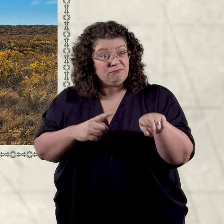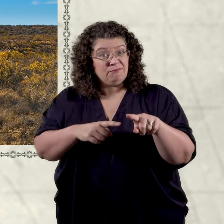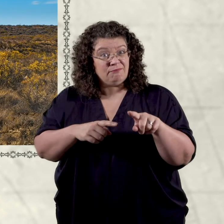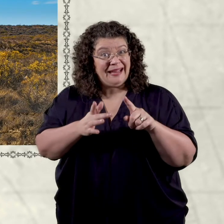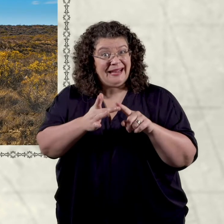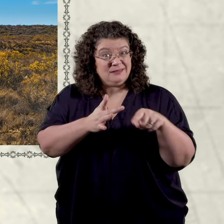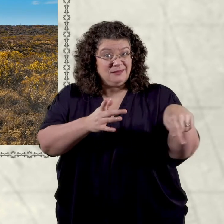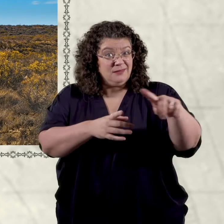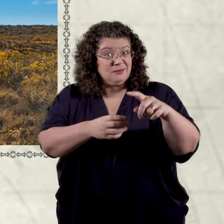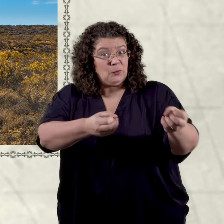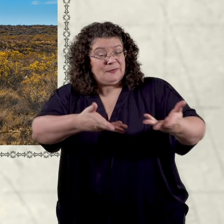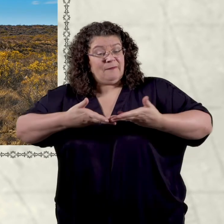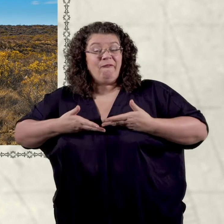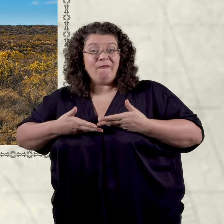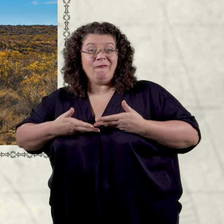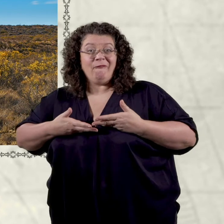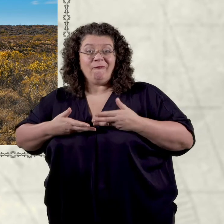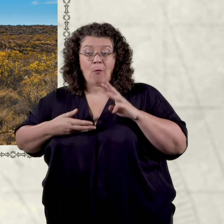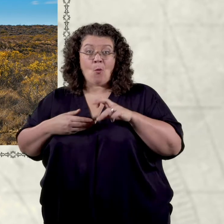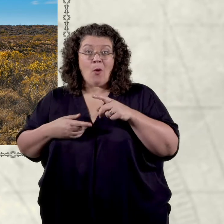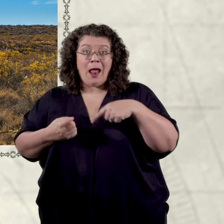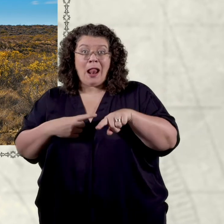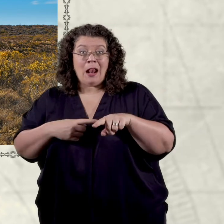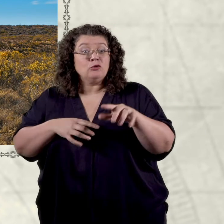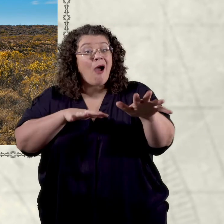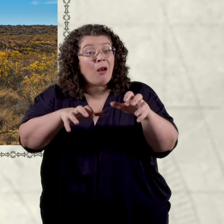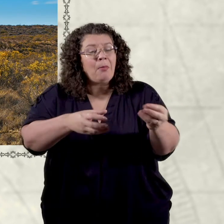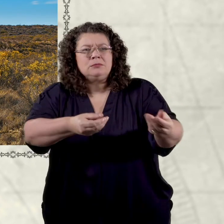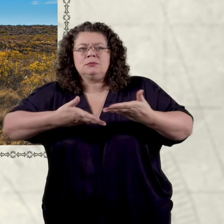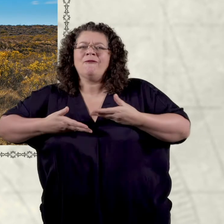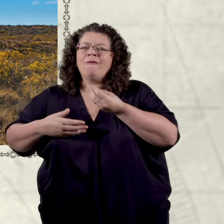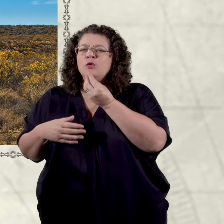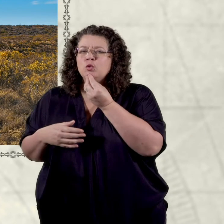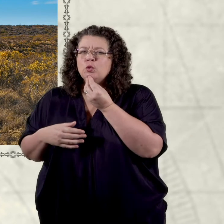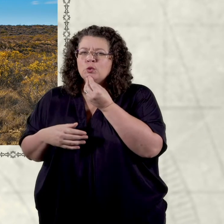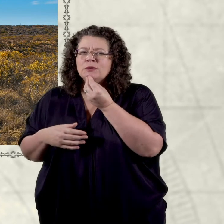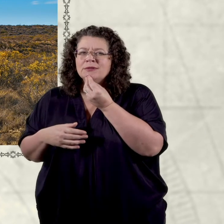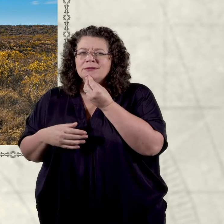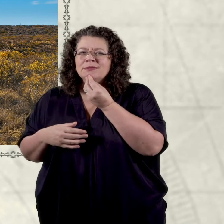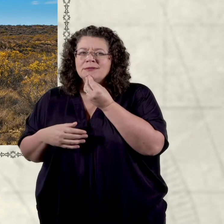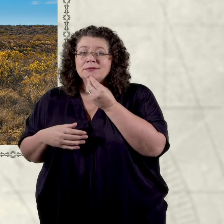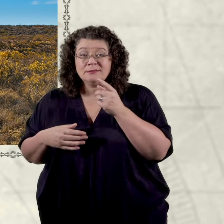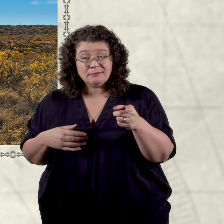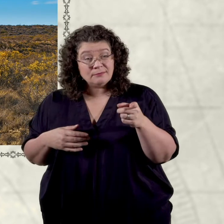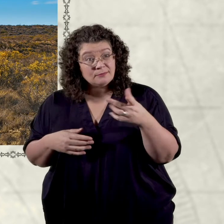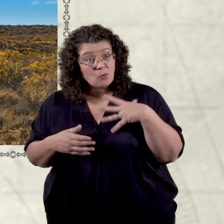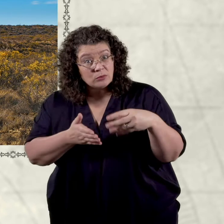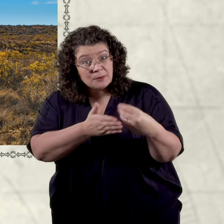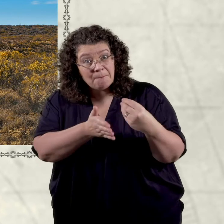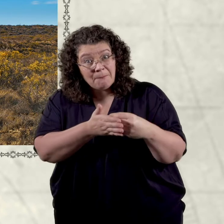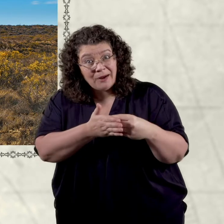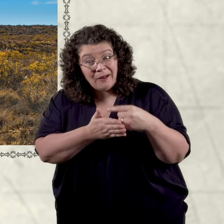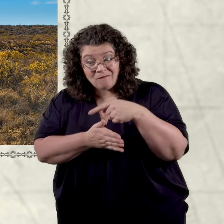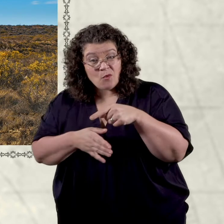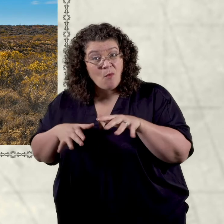hela'r anifeiliaid yma, oedd yr Indiaid yn rhoi nhw i ni'r Cymru i fwyta. Rwan ta. Ydych chi'n gwybod faint o bres oedd yr